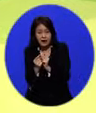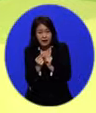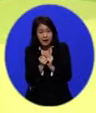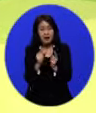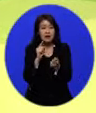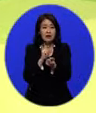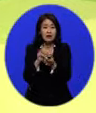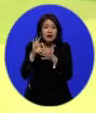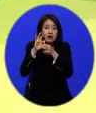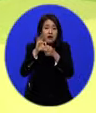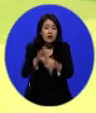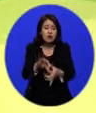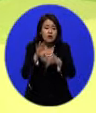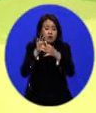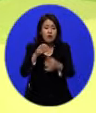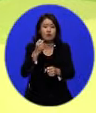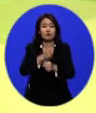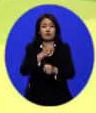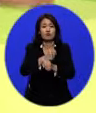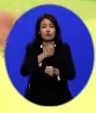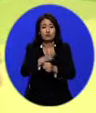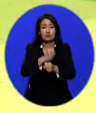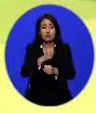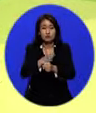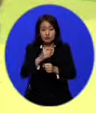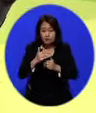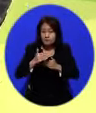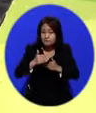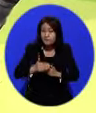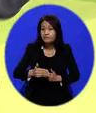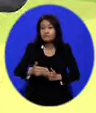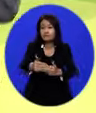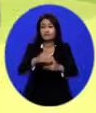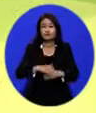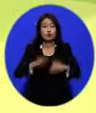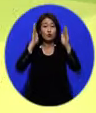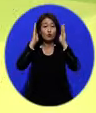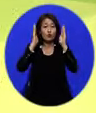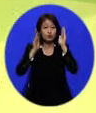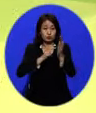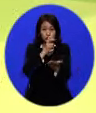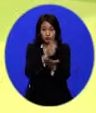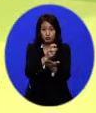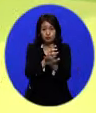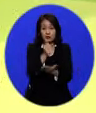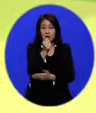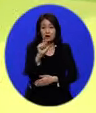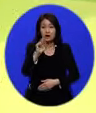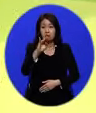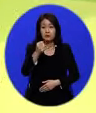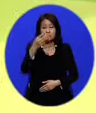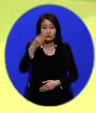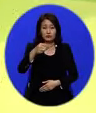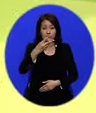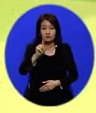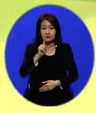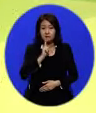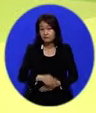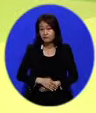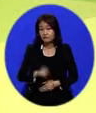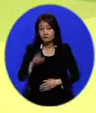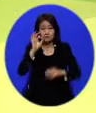짝하고 끝없이 토론해서 만들어 가는 과정을 공부법이 하브르타라는 거예요.